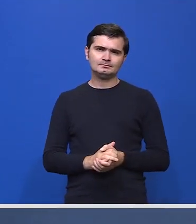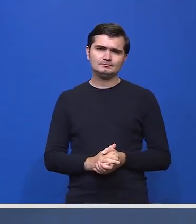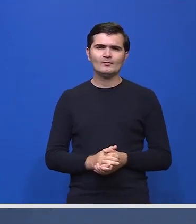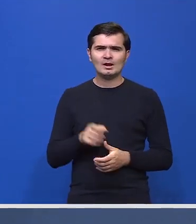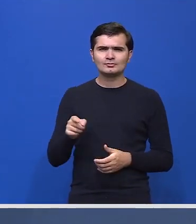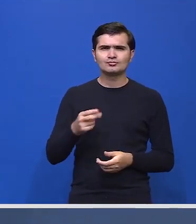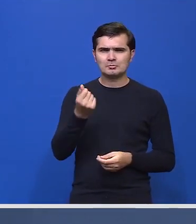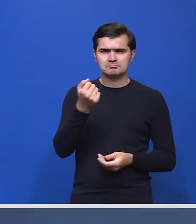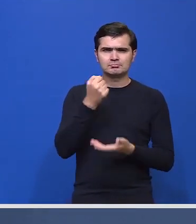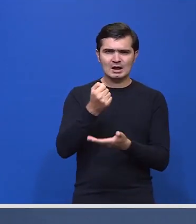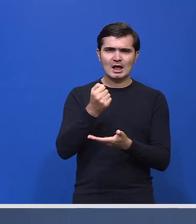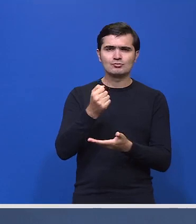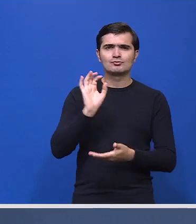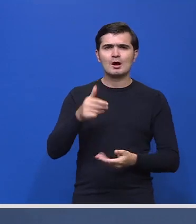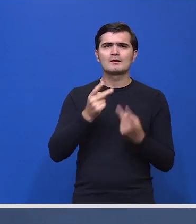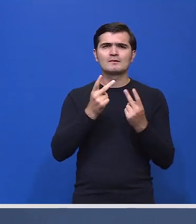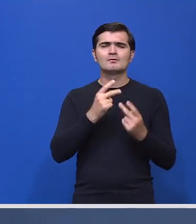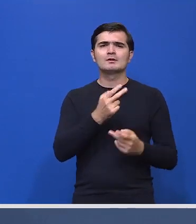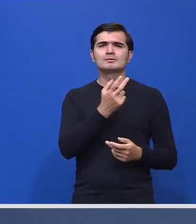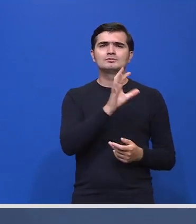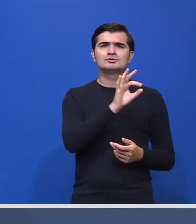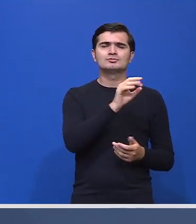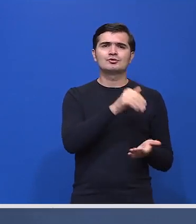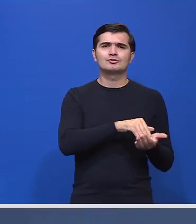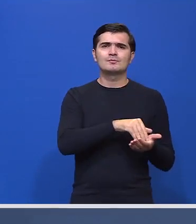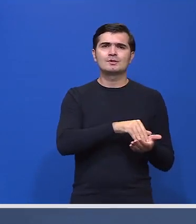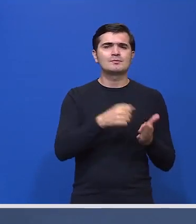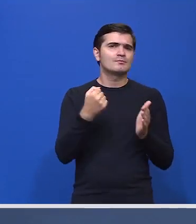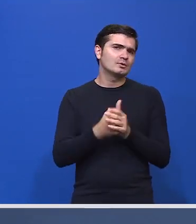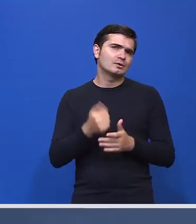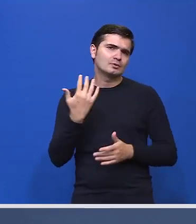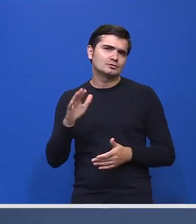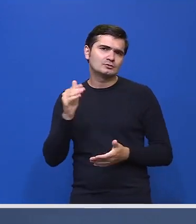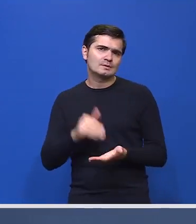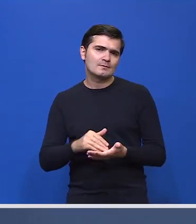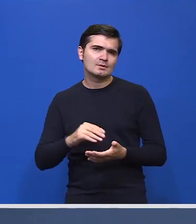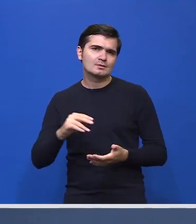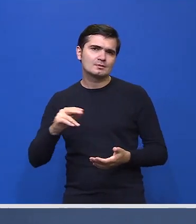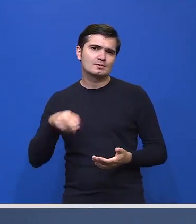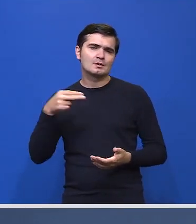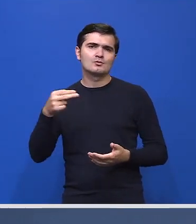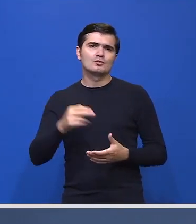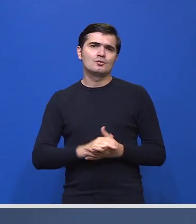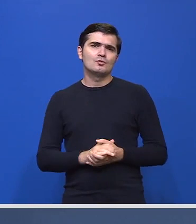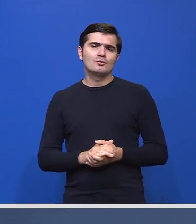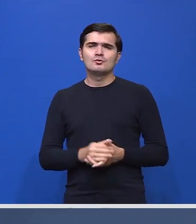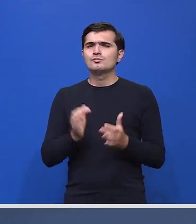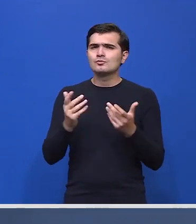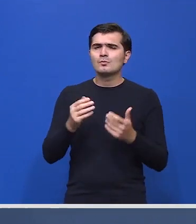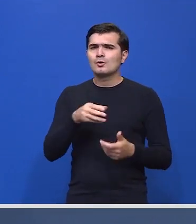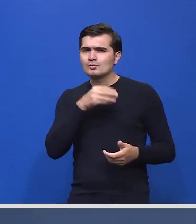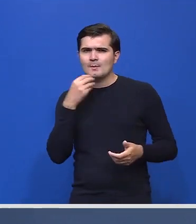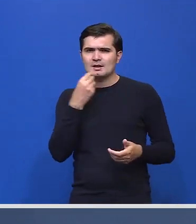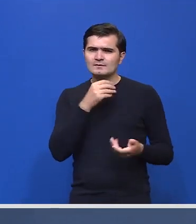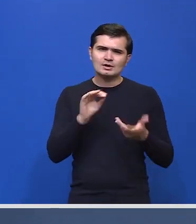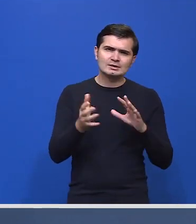Granturile au valori cuprinse între 50.000 de euro și 500.000 de euro. Numărul de beneficiari